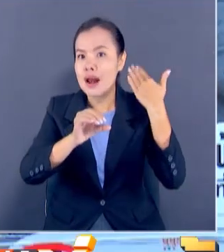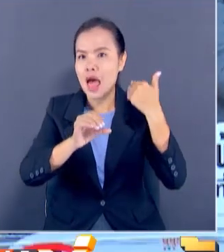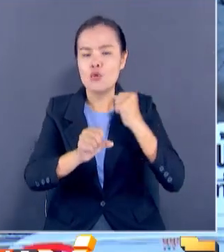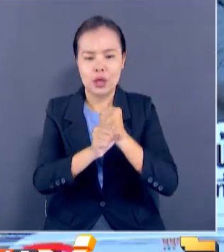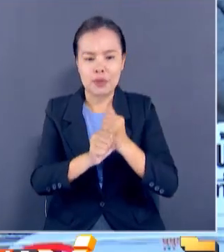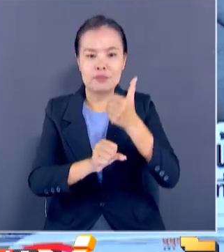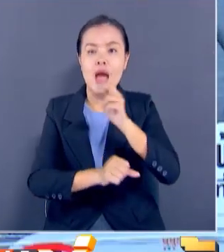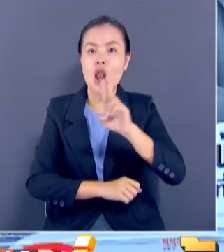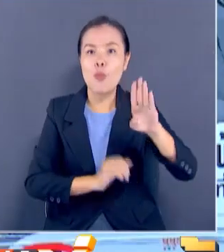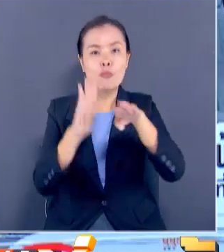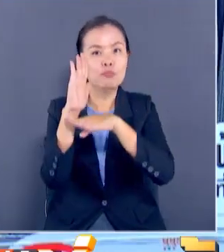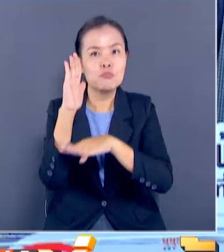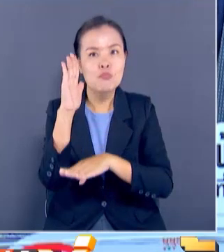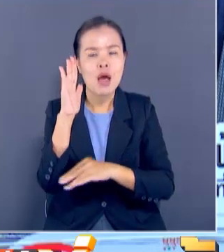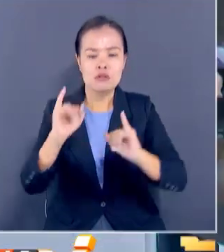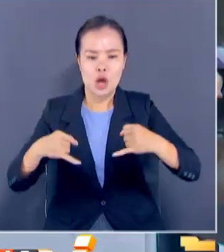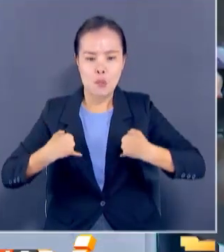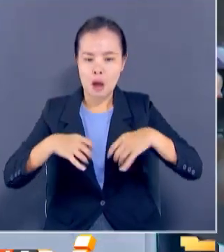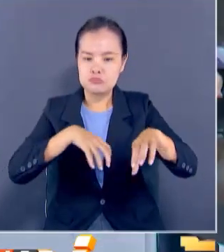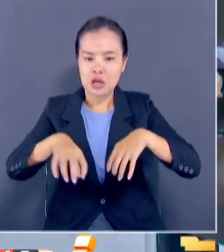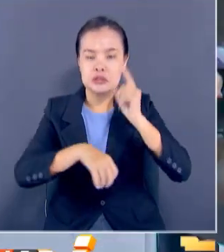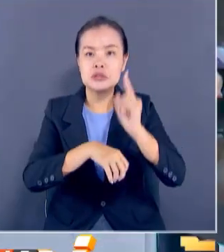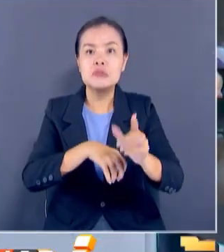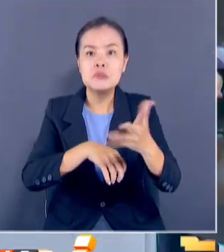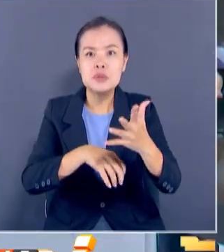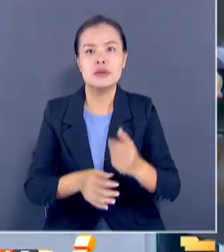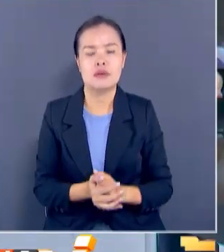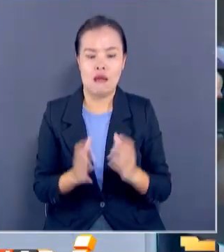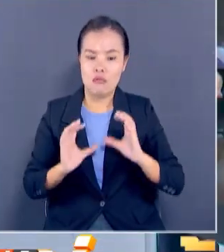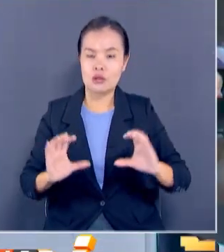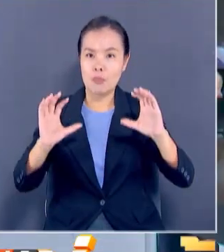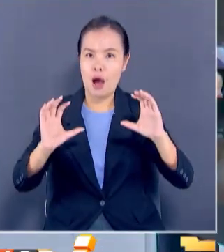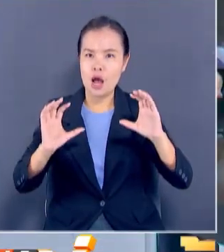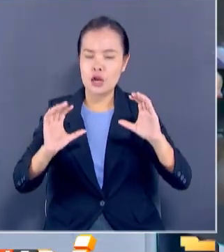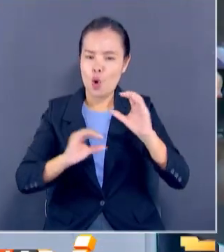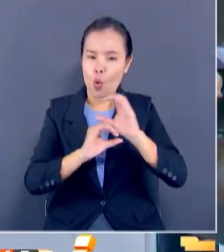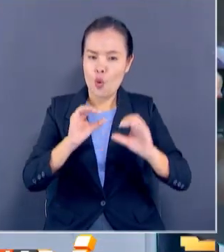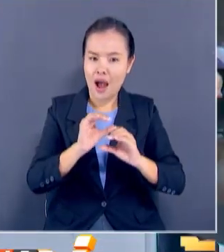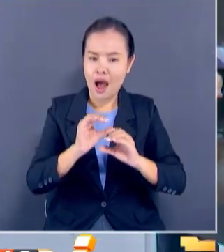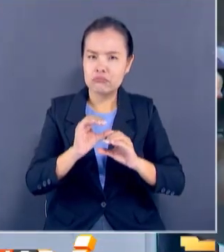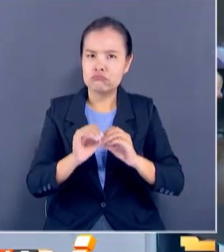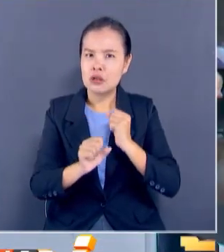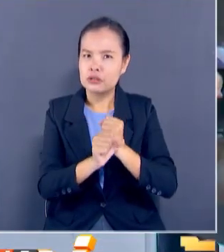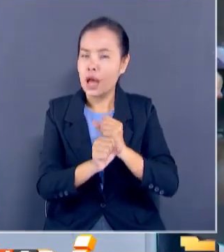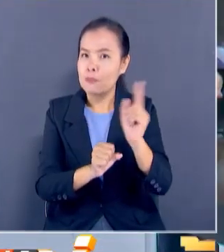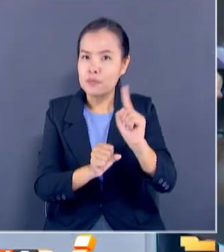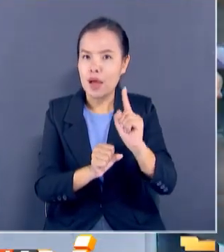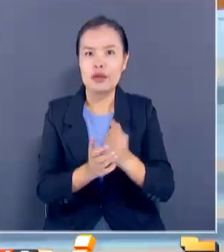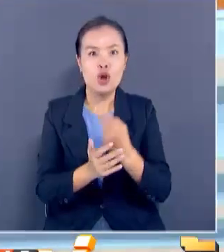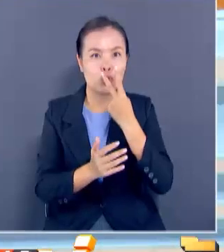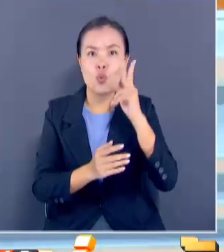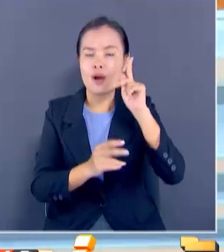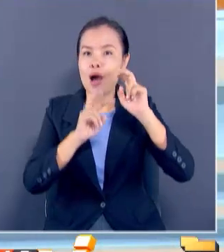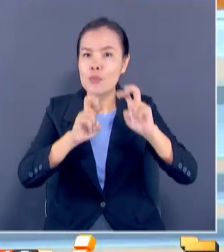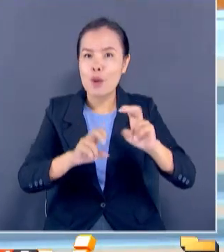างเป็นระบบเพราะที่ผ่านมาไม่มีเจ้าภาพเข้าไปจัดการอย่างจริงจังก็เดี๋ยวดูฮะว่ารัฐบาลจะปัดฝุ่นโครงการนี้อย่างไรนะฮะแล้วก็เดี๋ยวติดตามรายการมโนจอข่